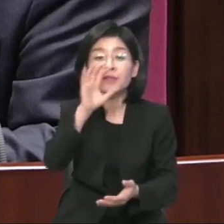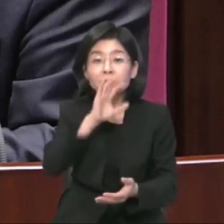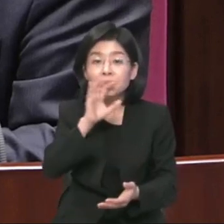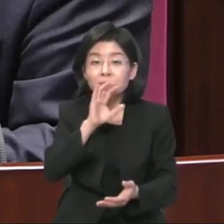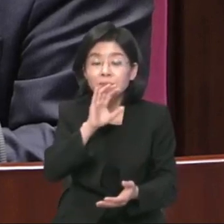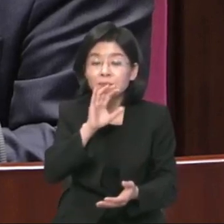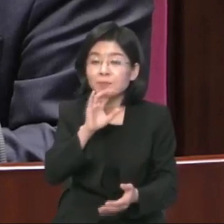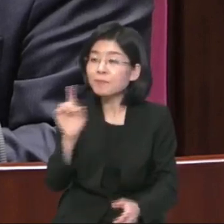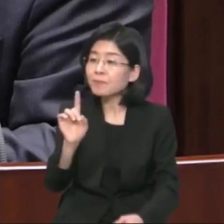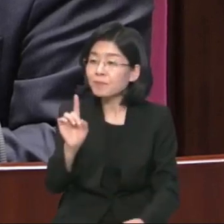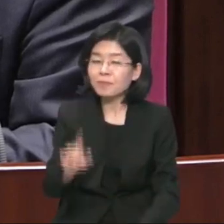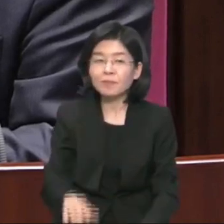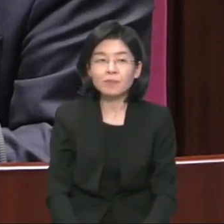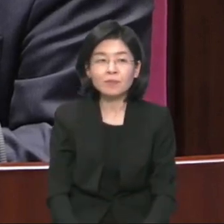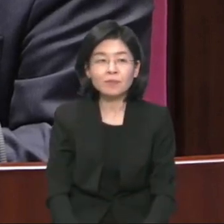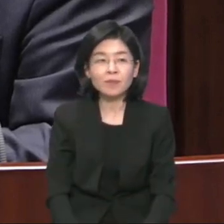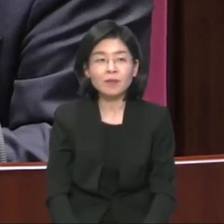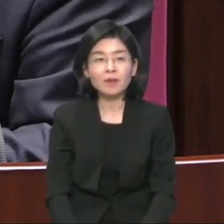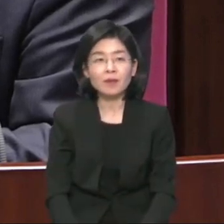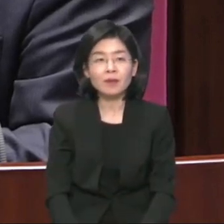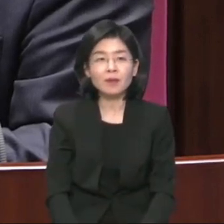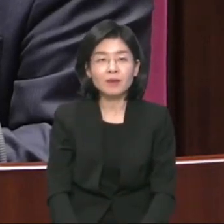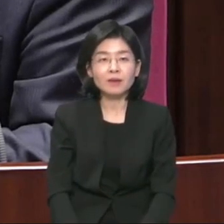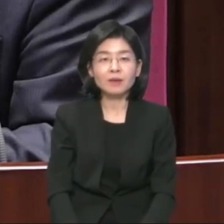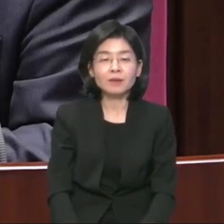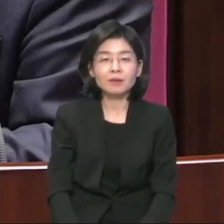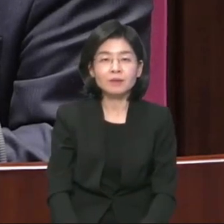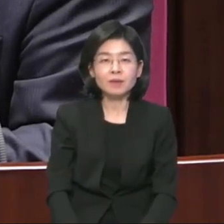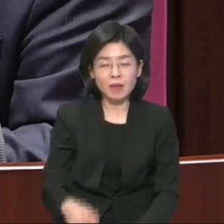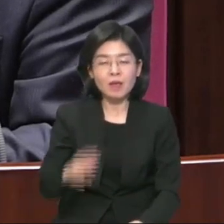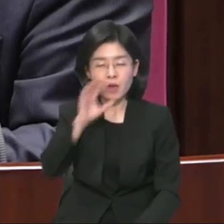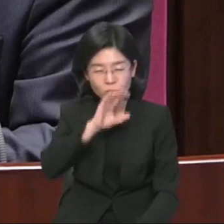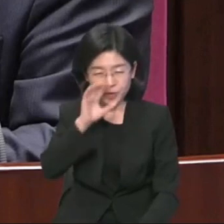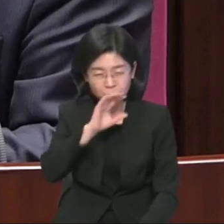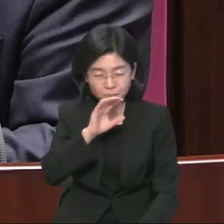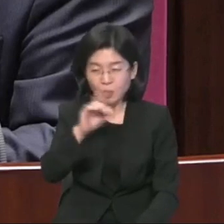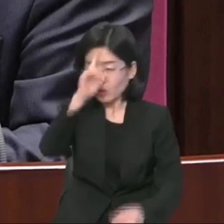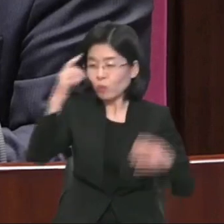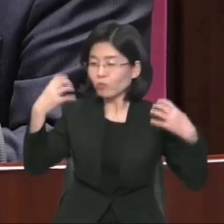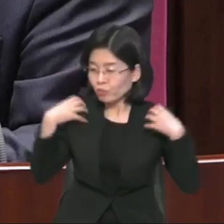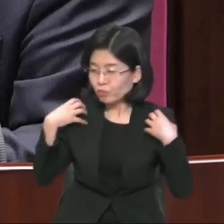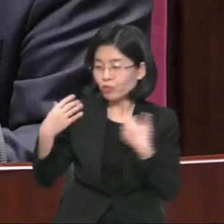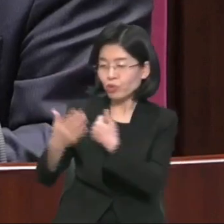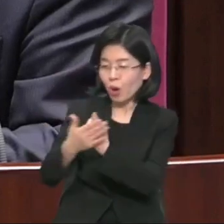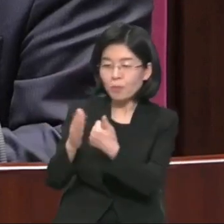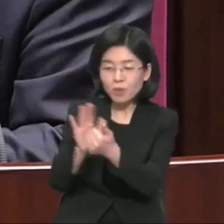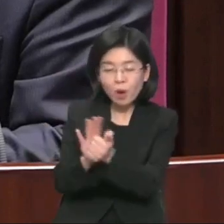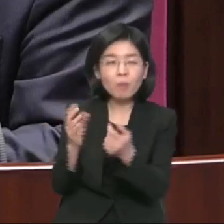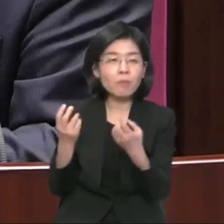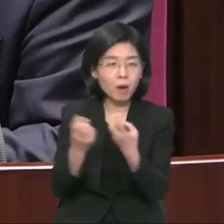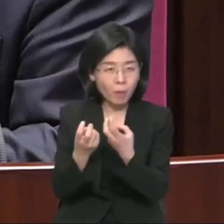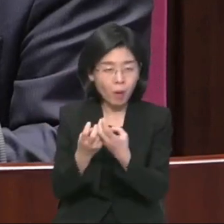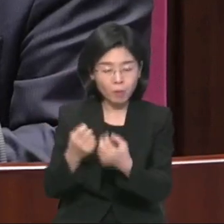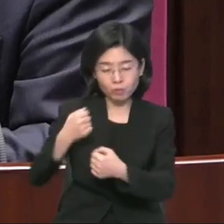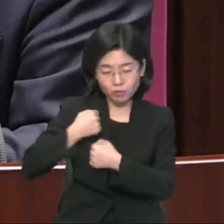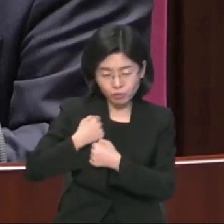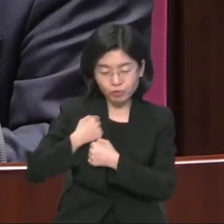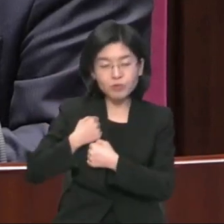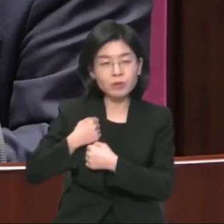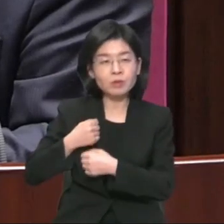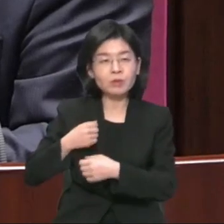전에도 저희 그 자체 연습을 하면서도 정부 부처 간의 협업을 해야 될 일, 또 저희 자체적으로